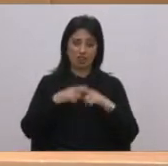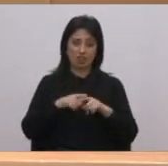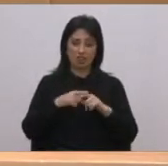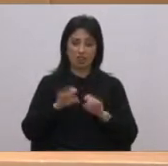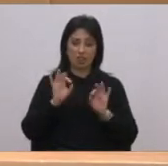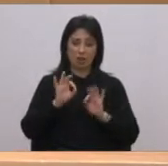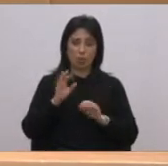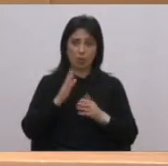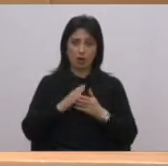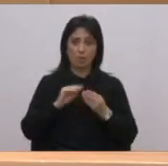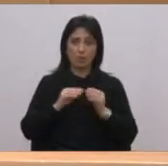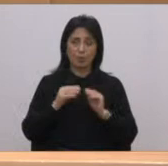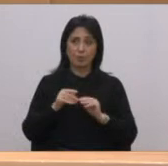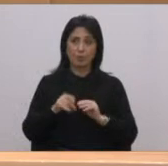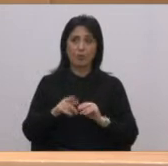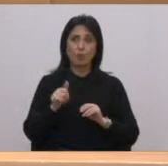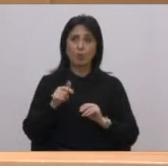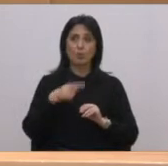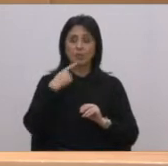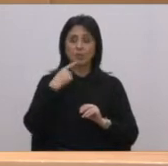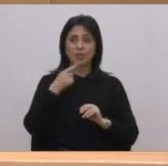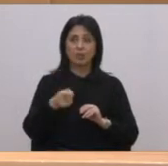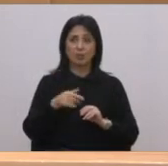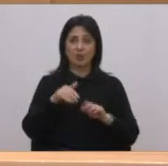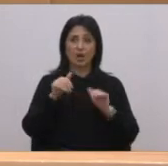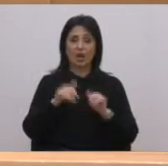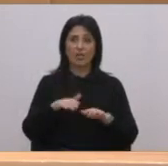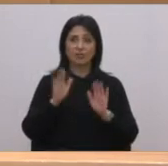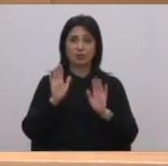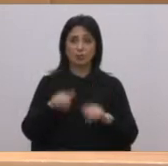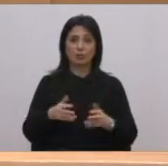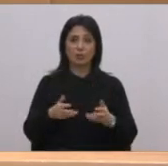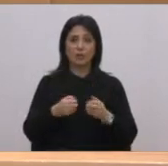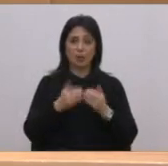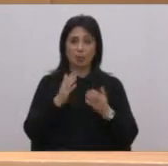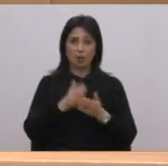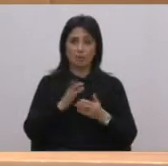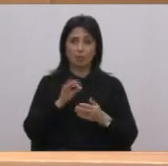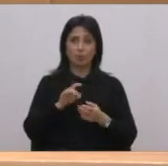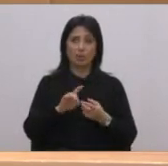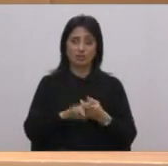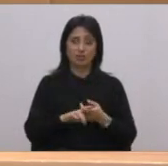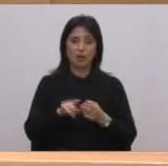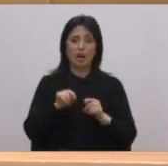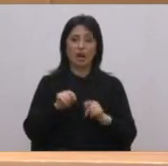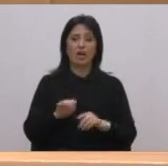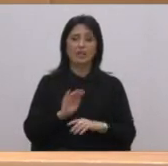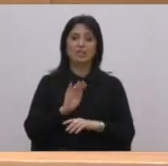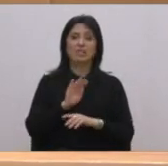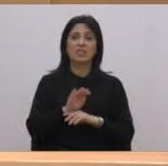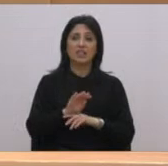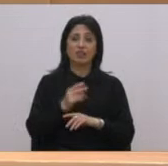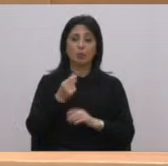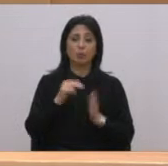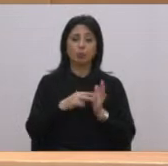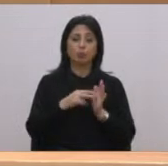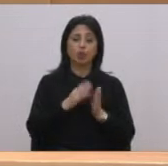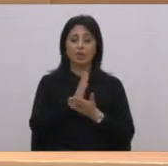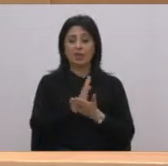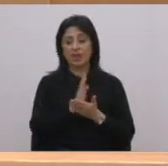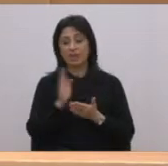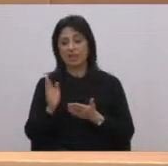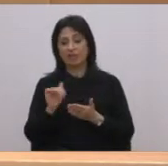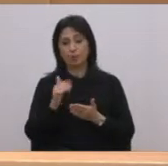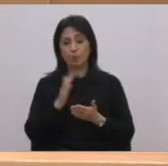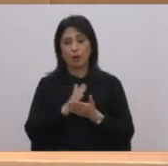გამოწვევა, მაგრამ როგორც თქვენ ისაუბრეთ, გადაწყვეტილება უკვე მიღებულია ამასთან დაკავშირებით, აქაც დამატებით, აი ბიუჯეტირების ნაწილი